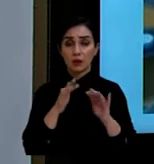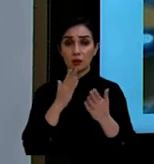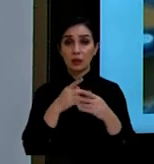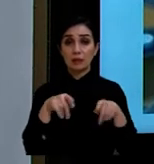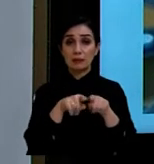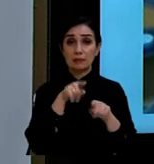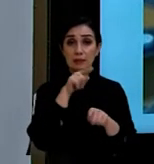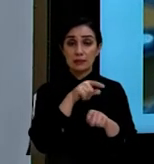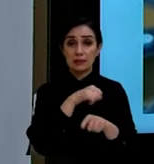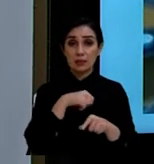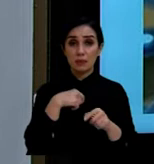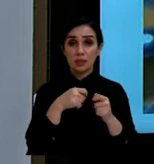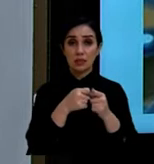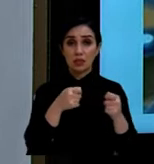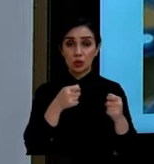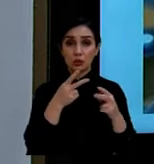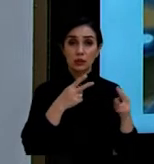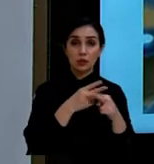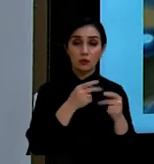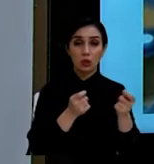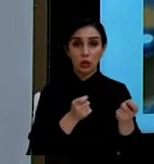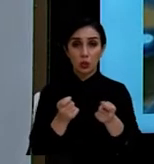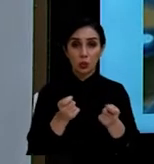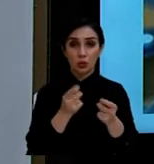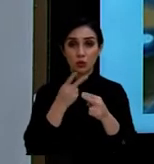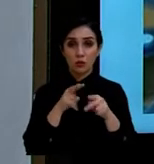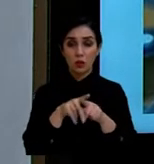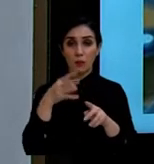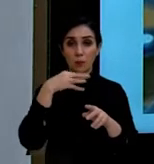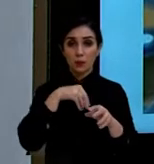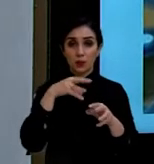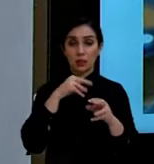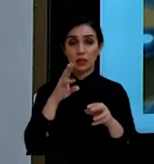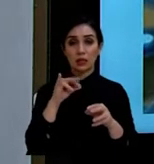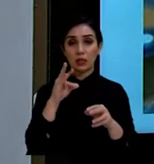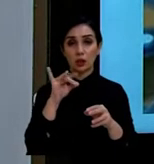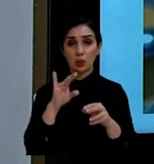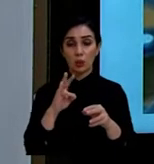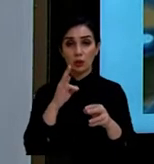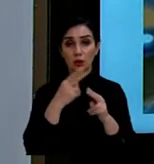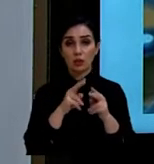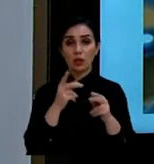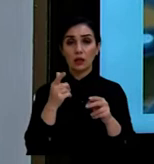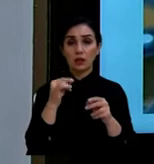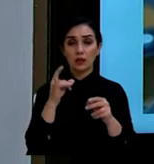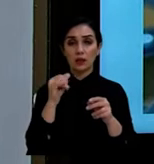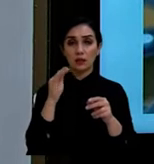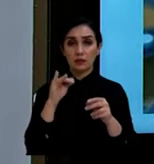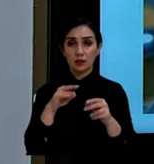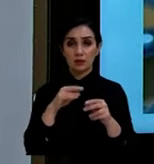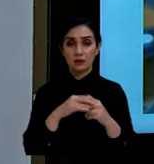те самые стержни регулирующие, которые являются поглотителями нейтронов. Обычно эти стержни графитовые.